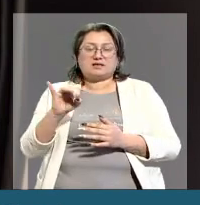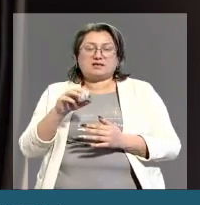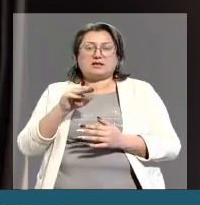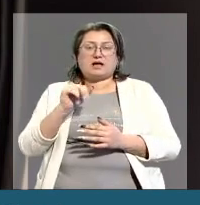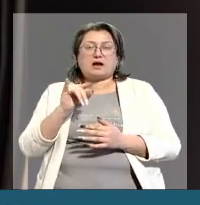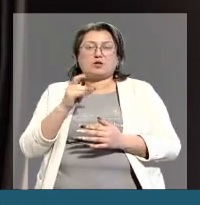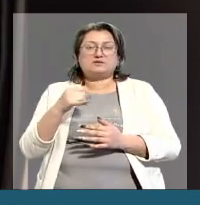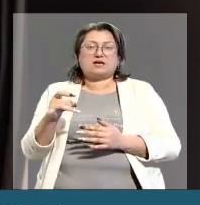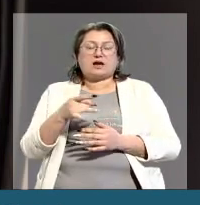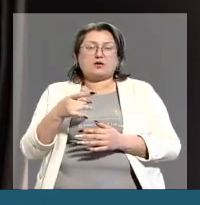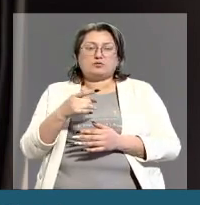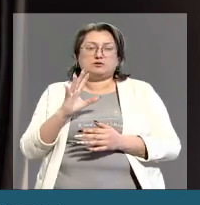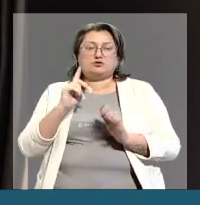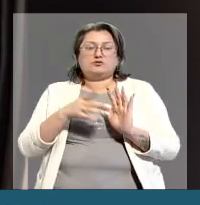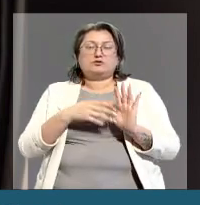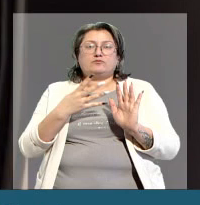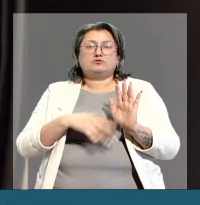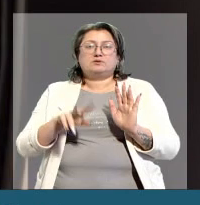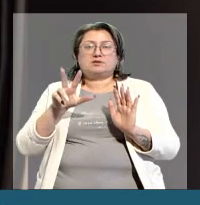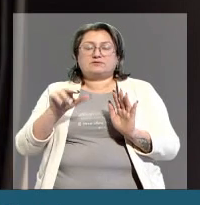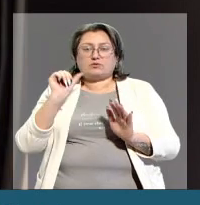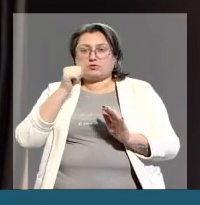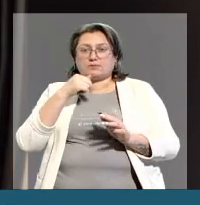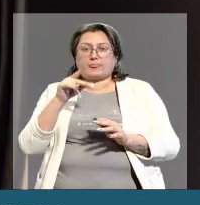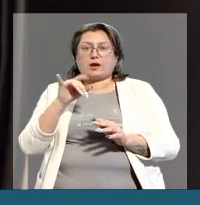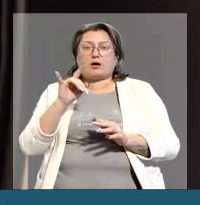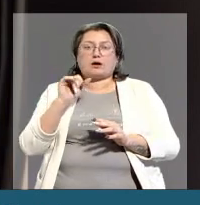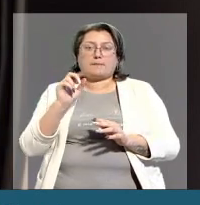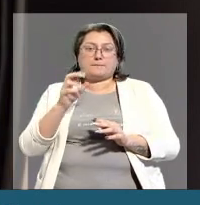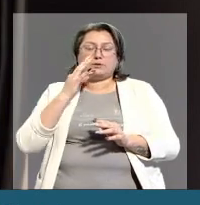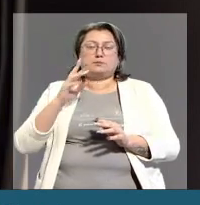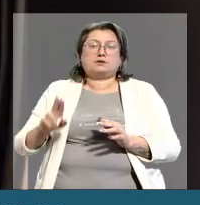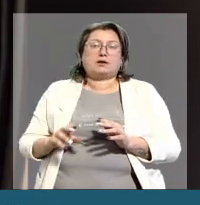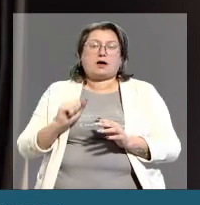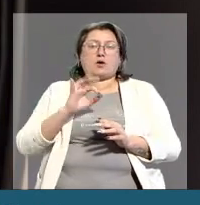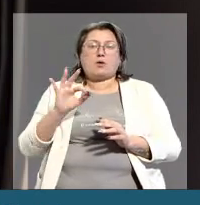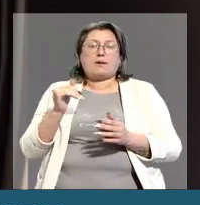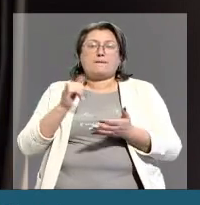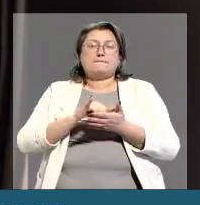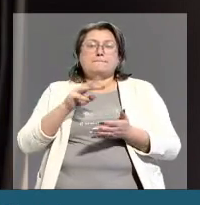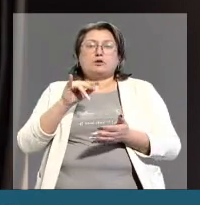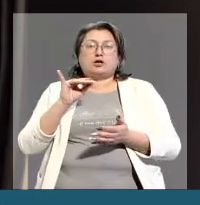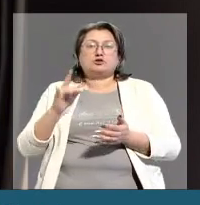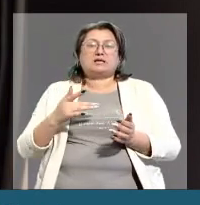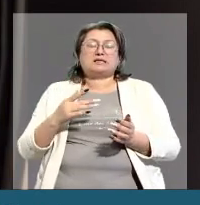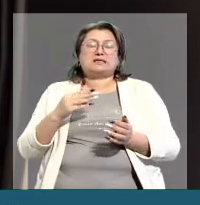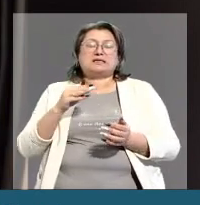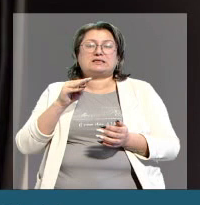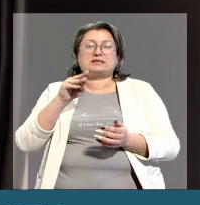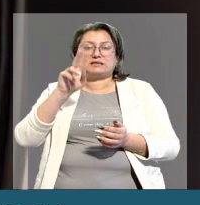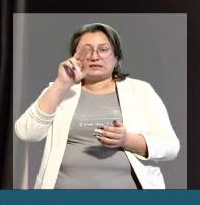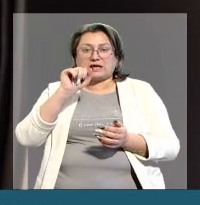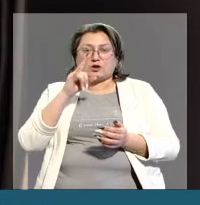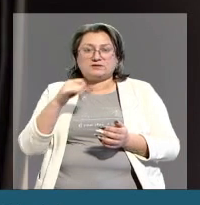жылдан прораб, одан кейін Таран ауданының монтажник акционерлік қоғамының директоры. Қостанай сельхоз монтаж